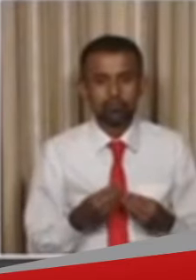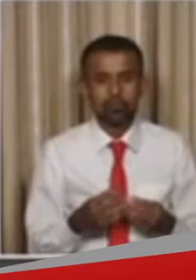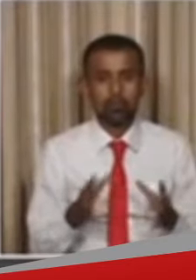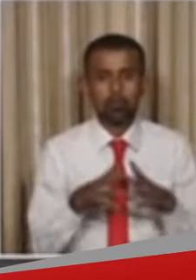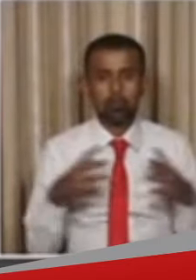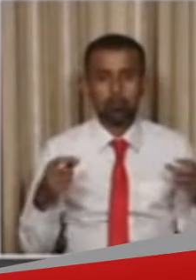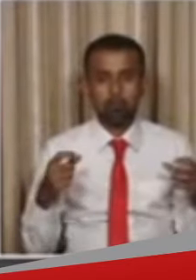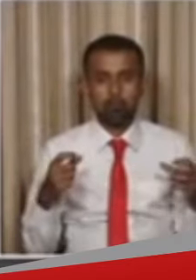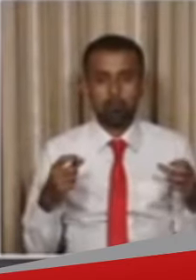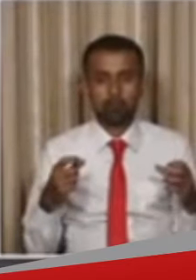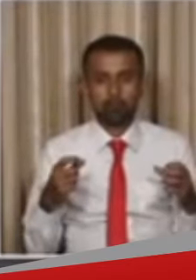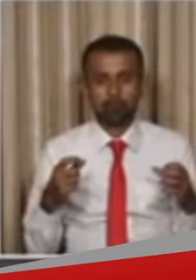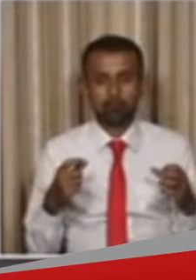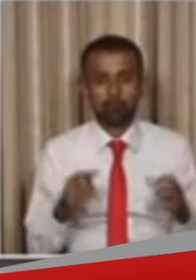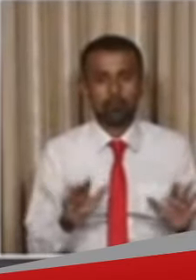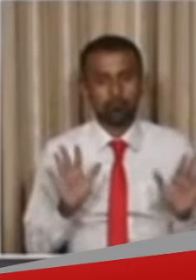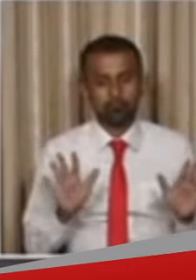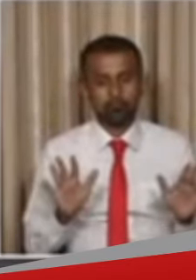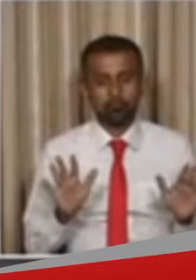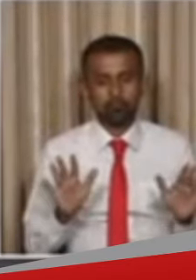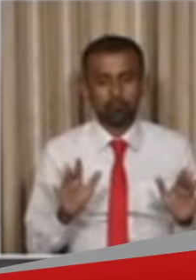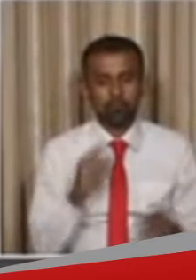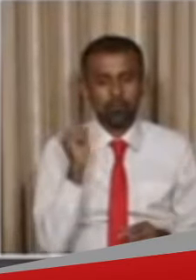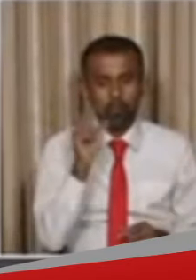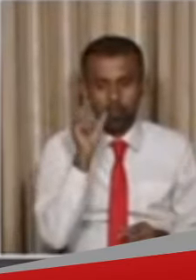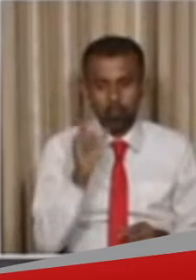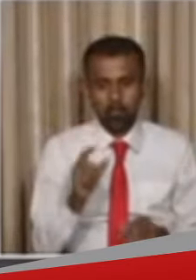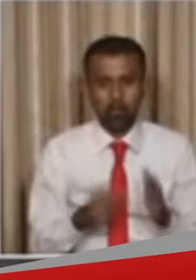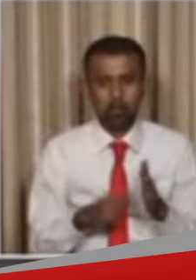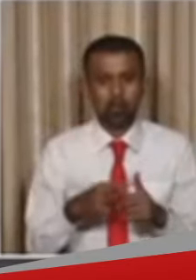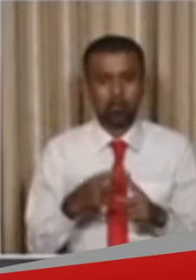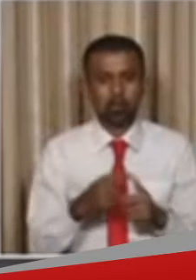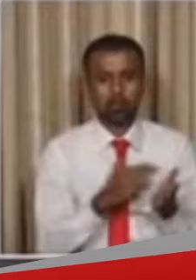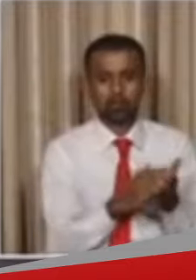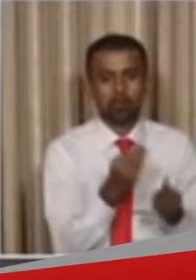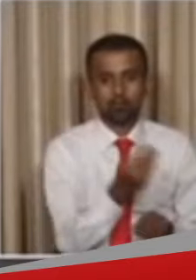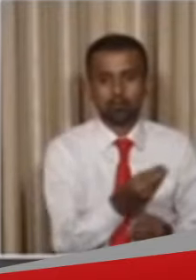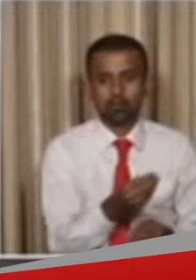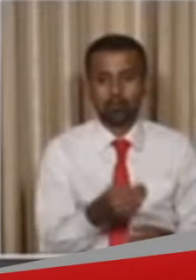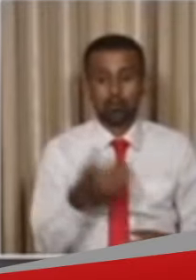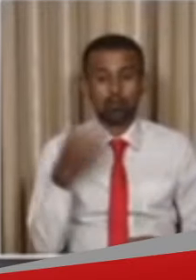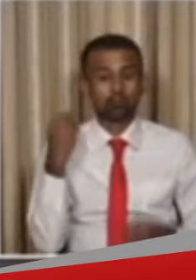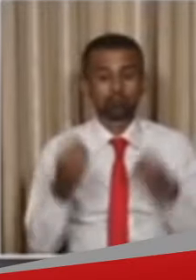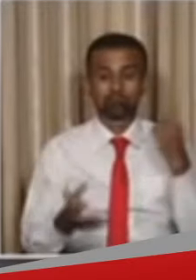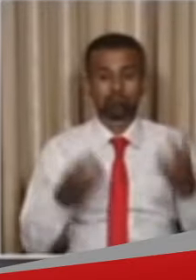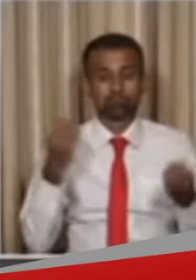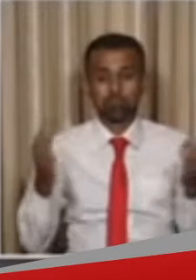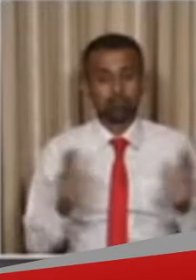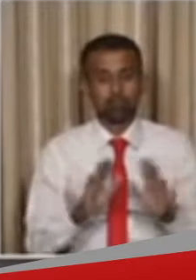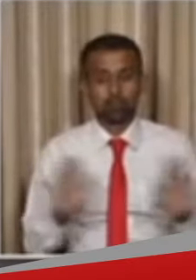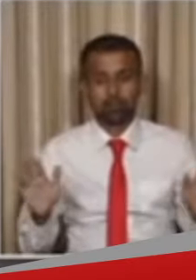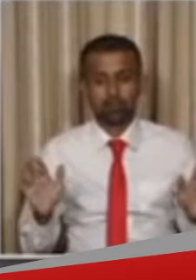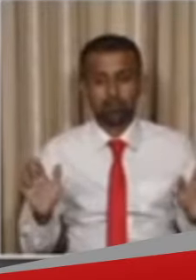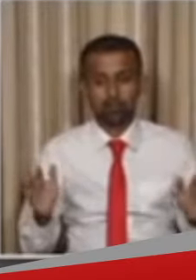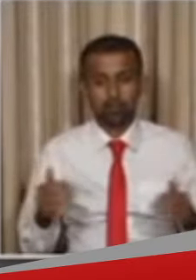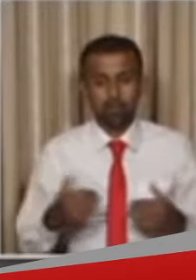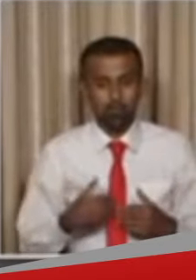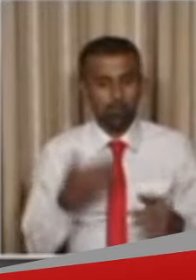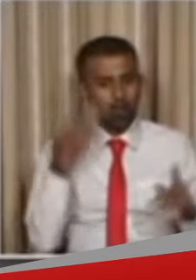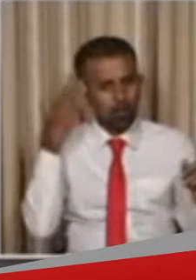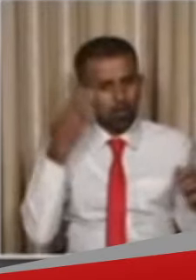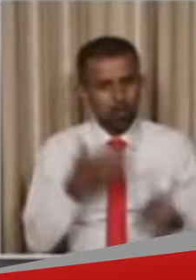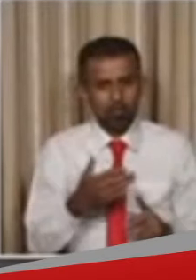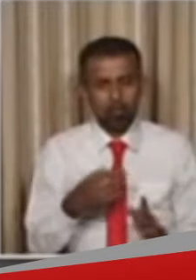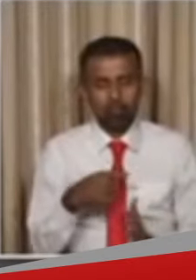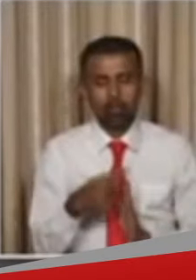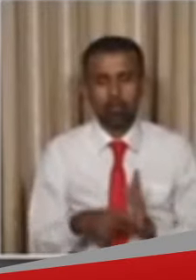අමුද්‍රව්‍ය සඳහා පමණක් සොයලා බලලා බදු සහන දෙන්න කියලා නිකන් ඔහේ දෙනවට දෙන්න කියලා නෙමෙයි. අපේ අරමුණ මේ